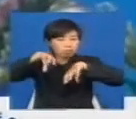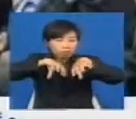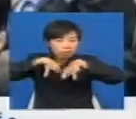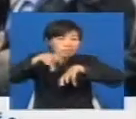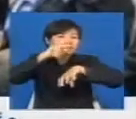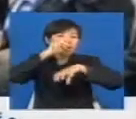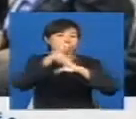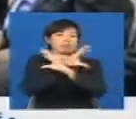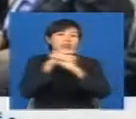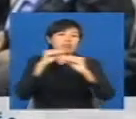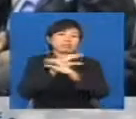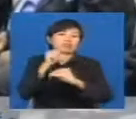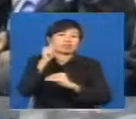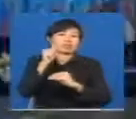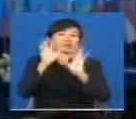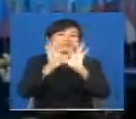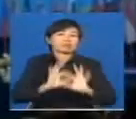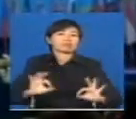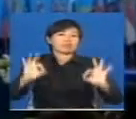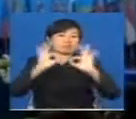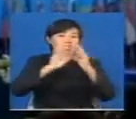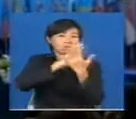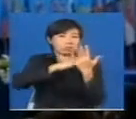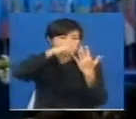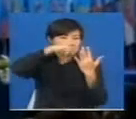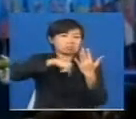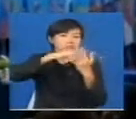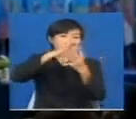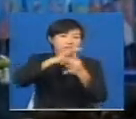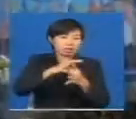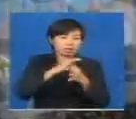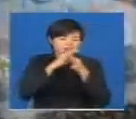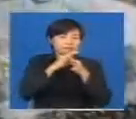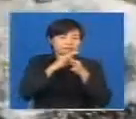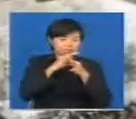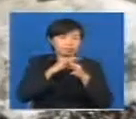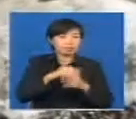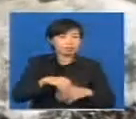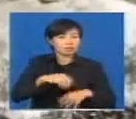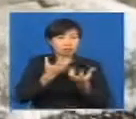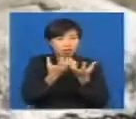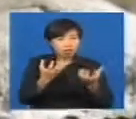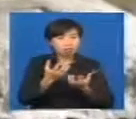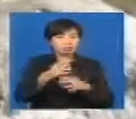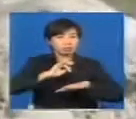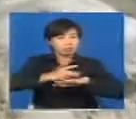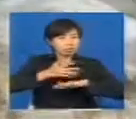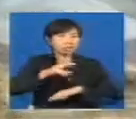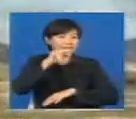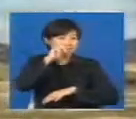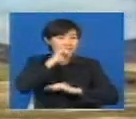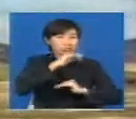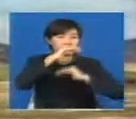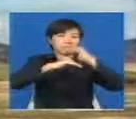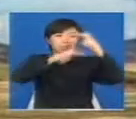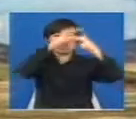ำซึ่งถือเป็นก้าวสำคัญของประเทศไทยในการสร้างความมั่นคงทางด้านทรัพยากรน้ำอย่าง